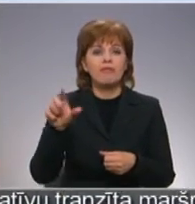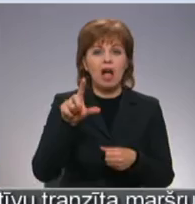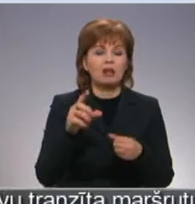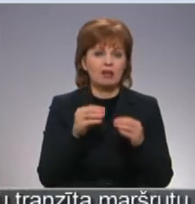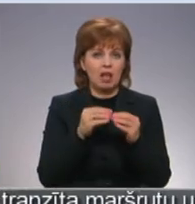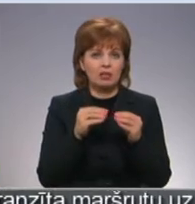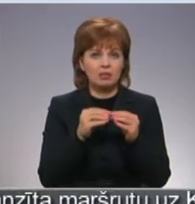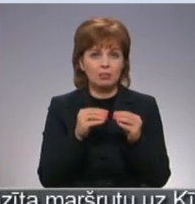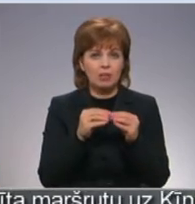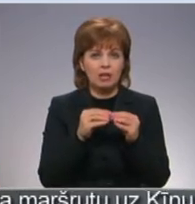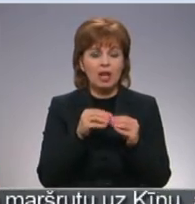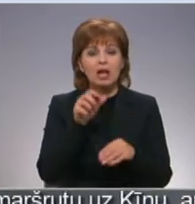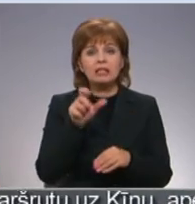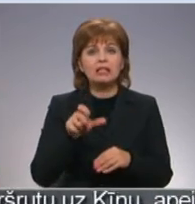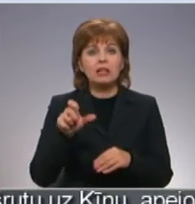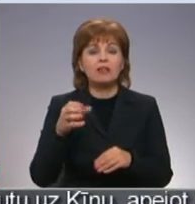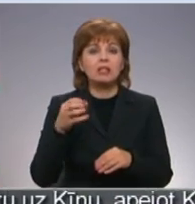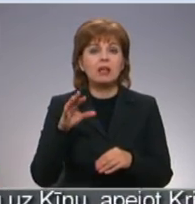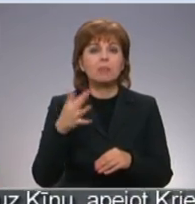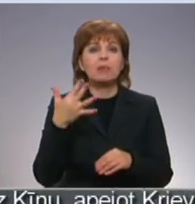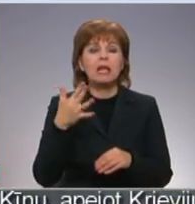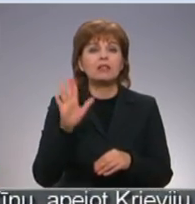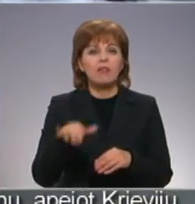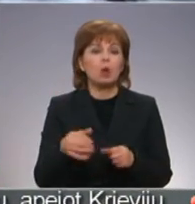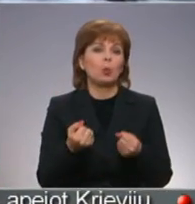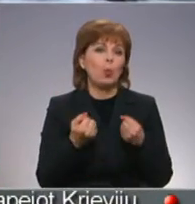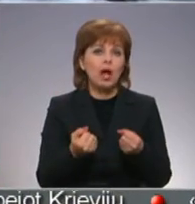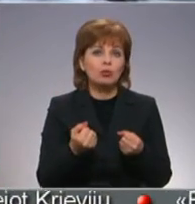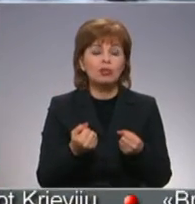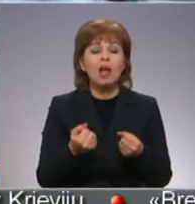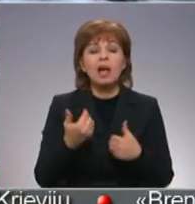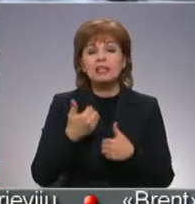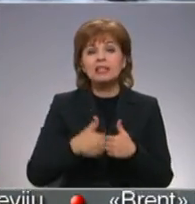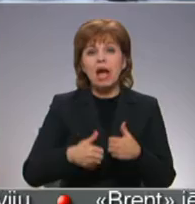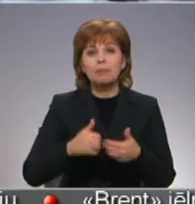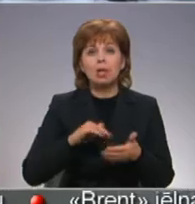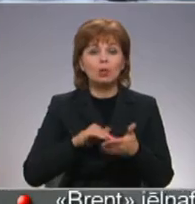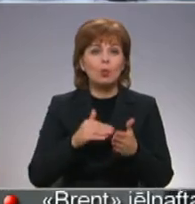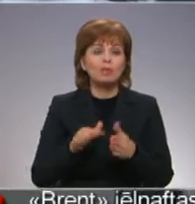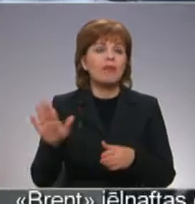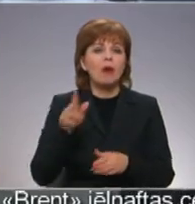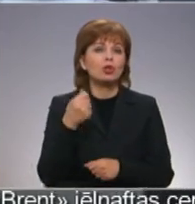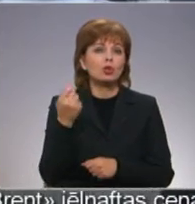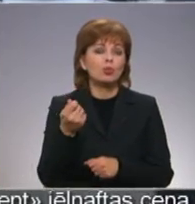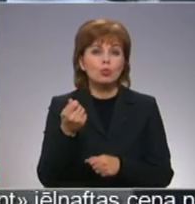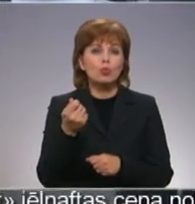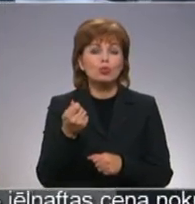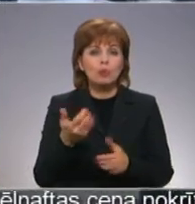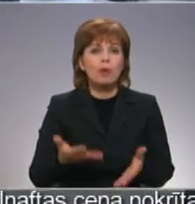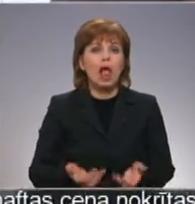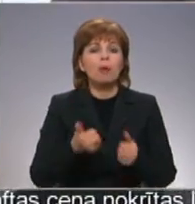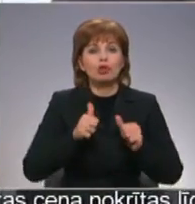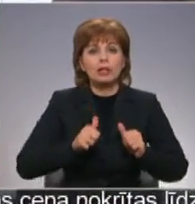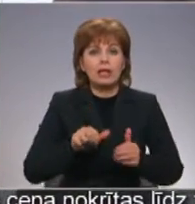10. Cilvēku centimetri 5 noturēs. Skeptiskāk noskaņot ir valsts ugundrošības un glābšanas dienesta